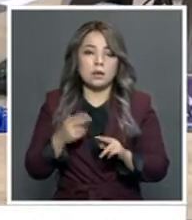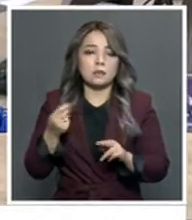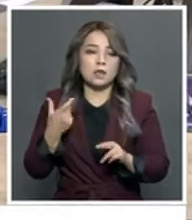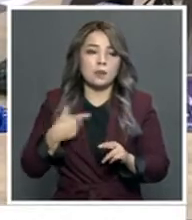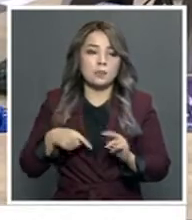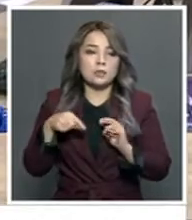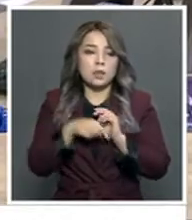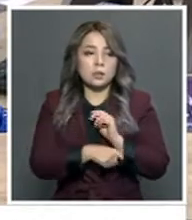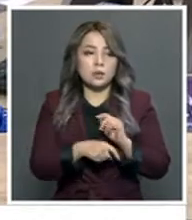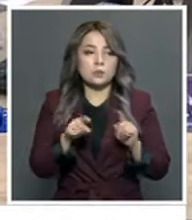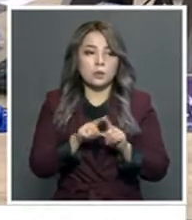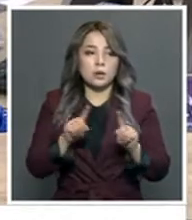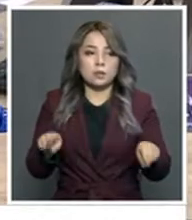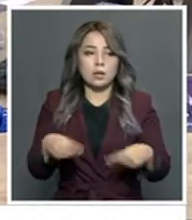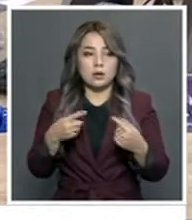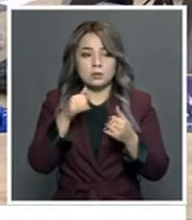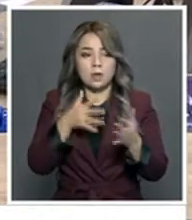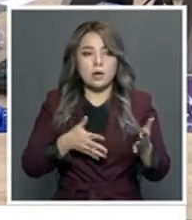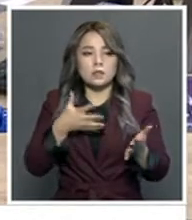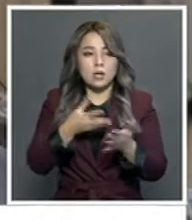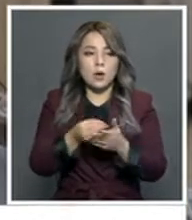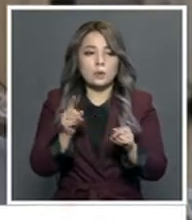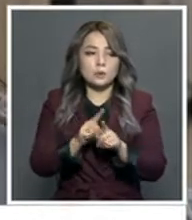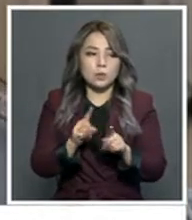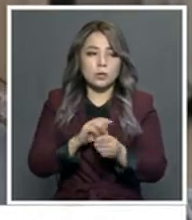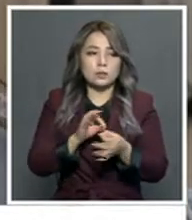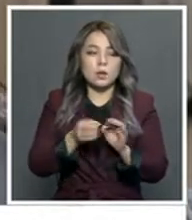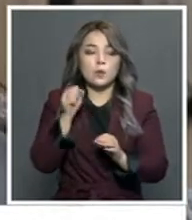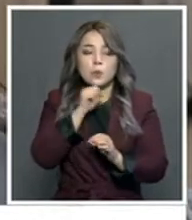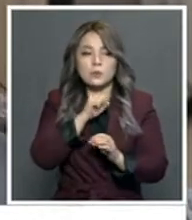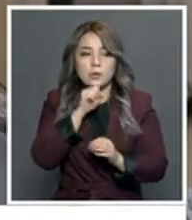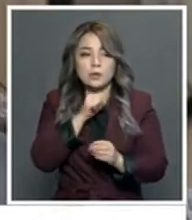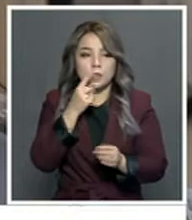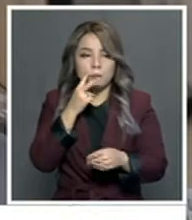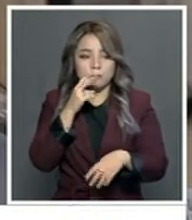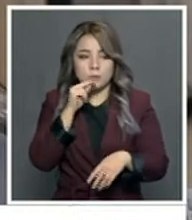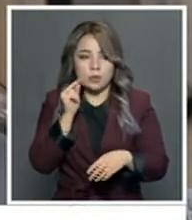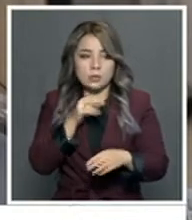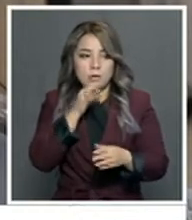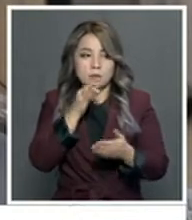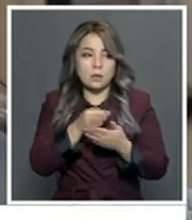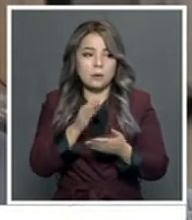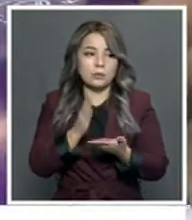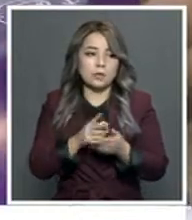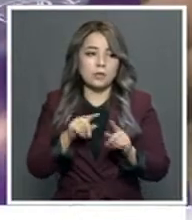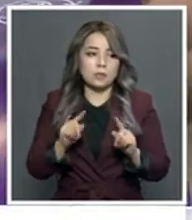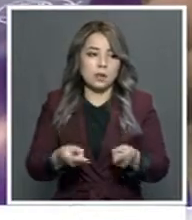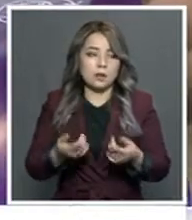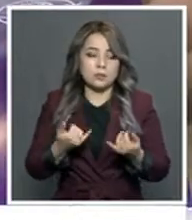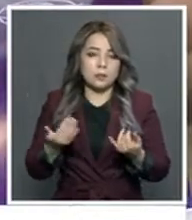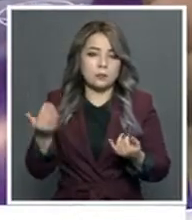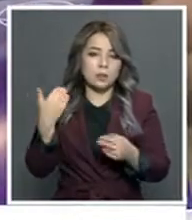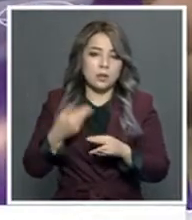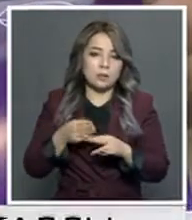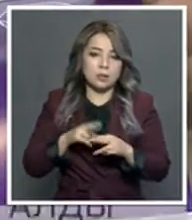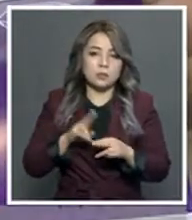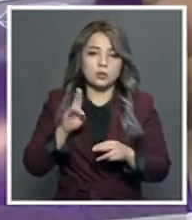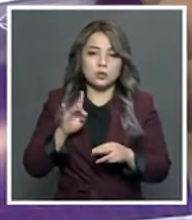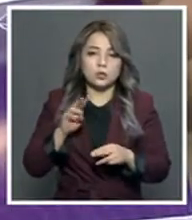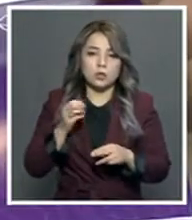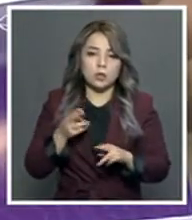қалпына келтірмейтін несиелер беру арқылы әдейі ұрлаған деген күдікке ілініп отыр. Еске салайық, биыл қыркүйекте